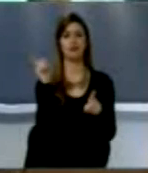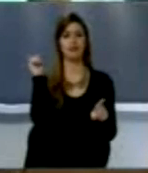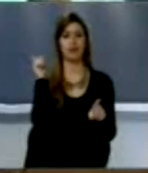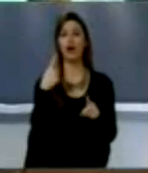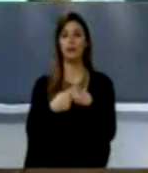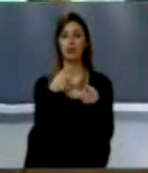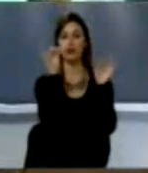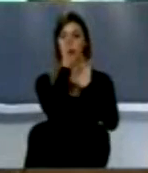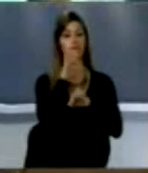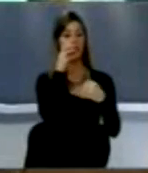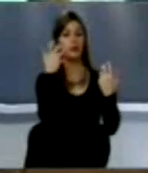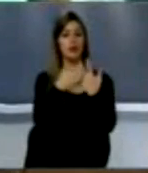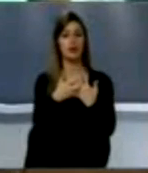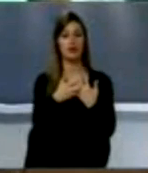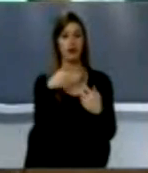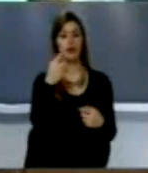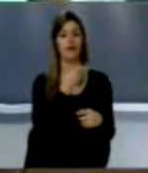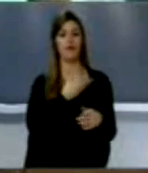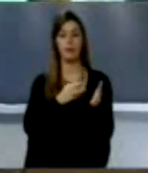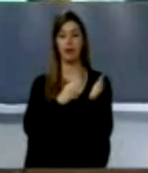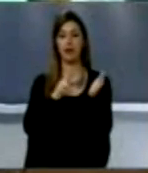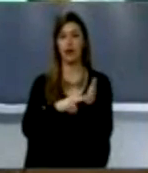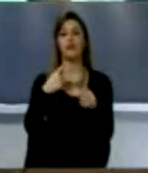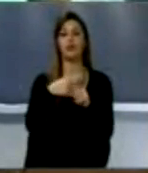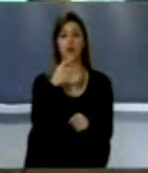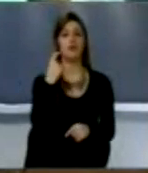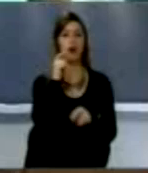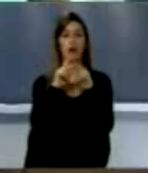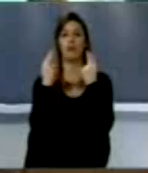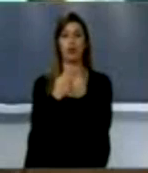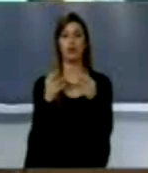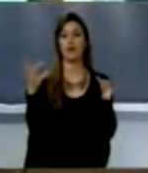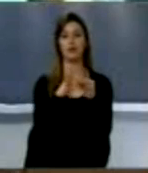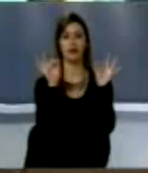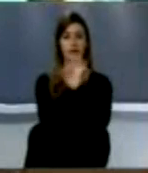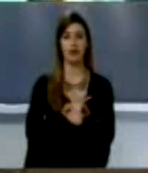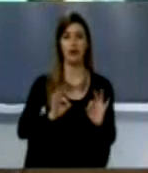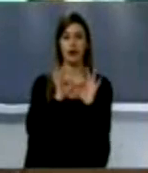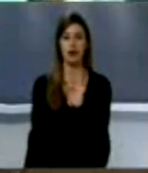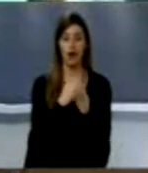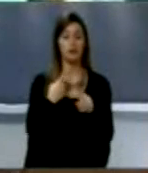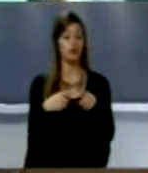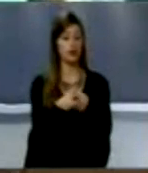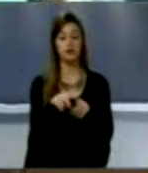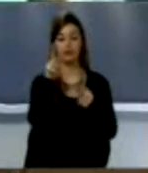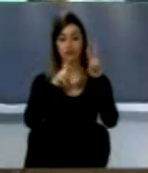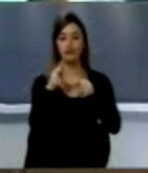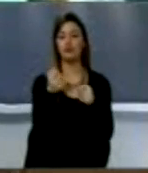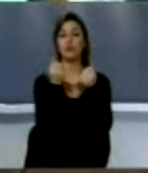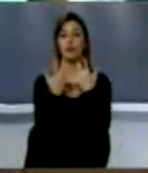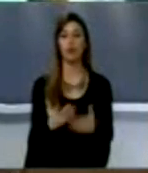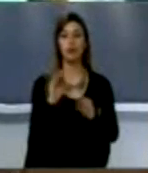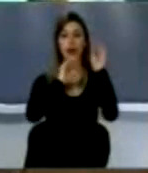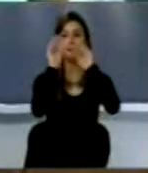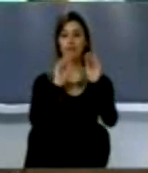të ndryshme nga ato që vetë FMN dhe Banka Botërore i ofrojnë. Njësoj, se që do kishin vërejtur se numrat e paraqitur nga përpiluesit